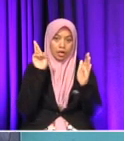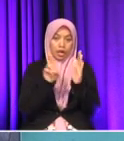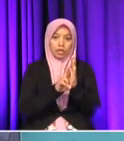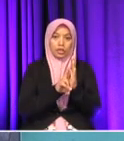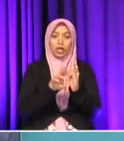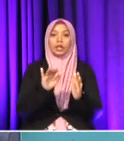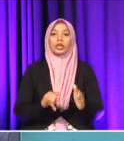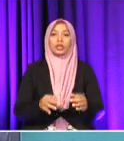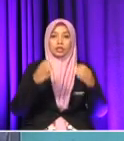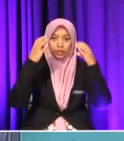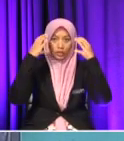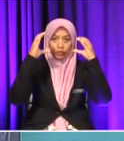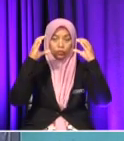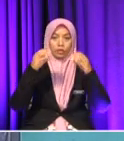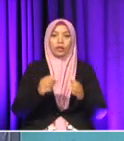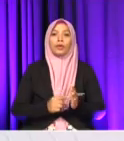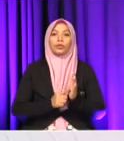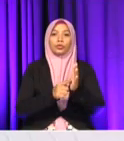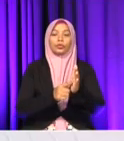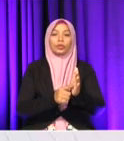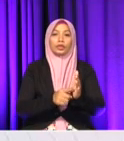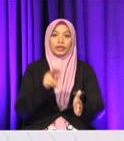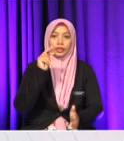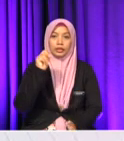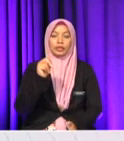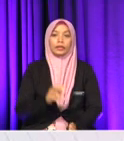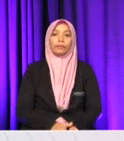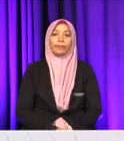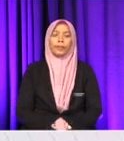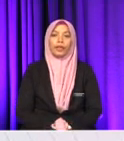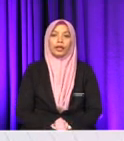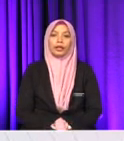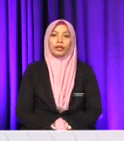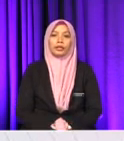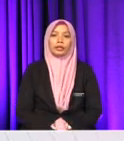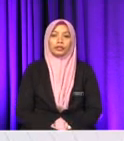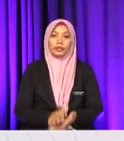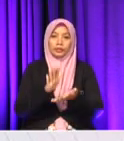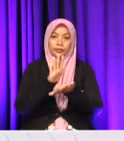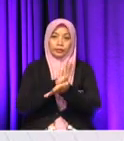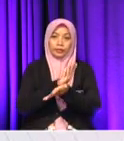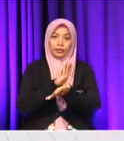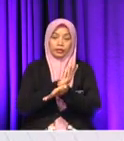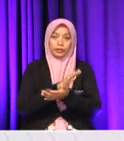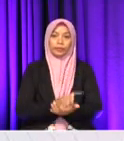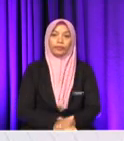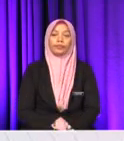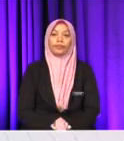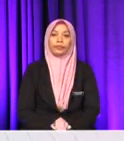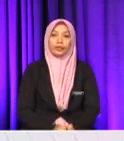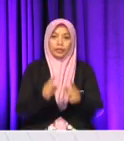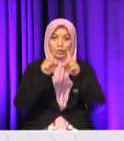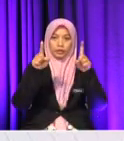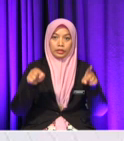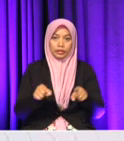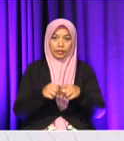di cawan di kepala surat perniagaan Jadi kita lihat mereka